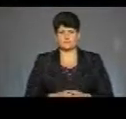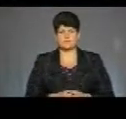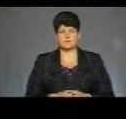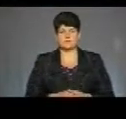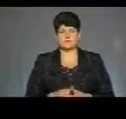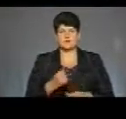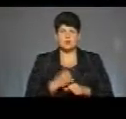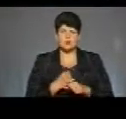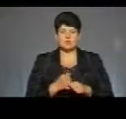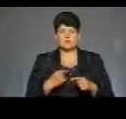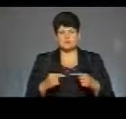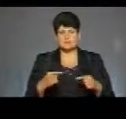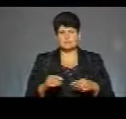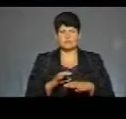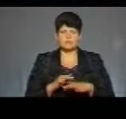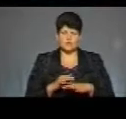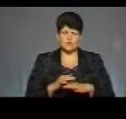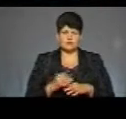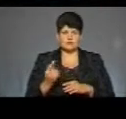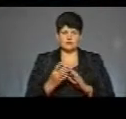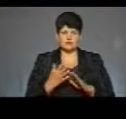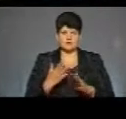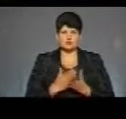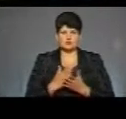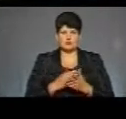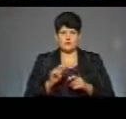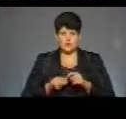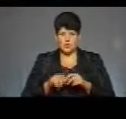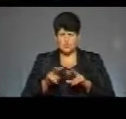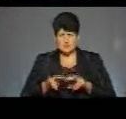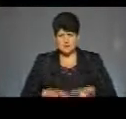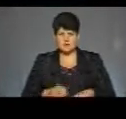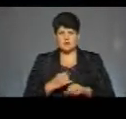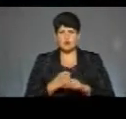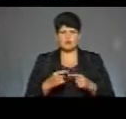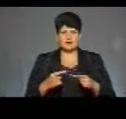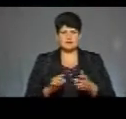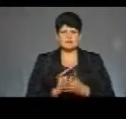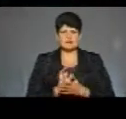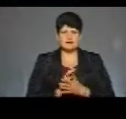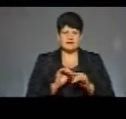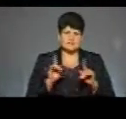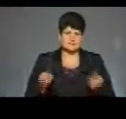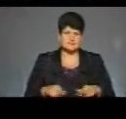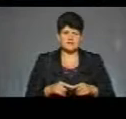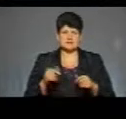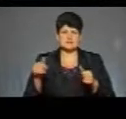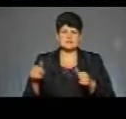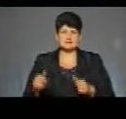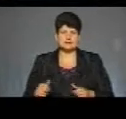Робимо різні, ну проводимо насамперед службові розслідування, робимо різні газети,